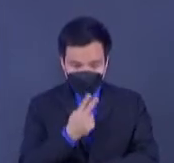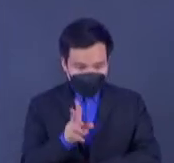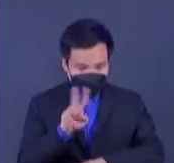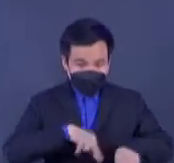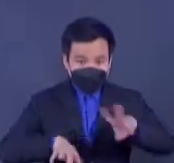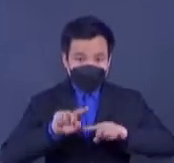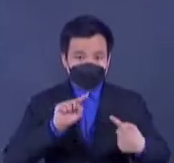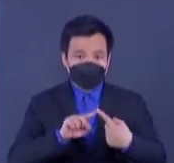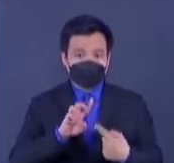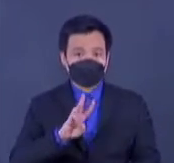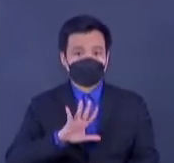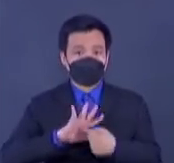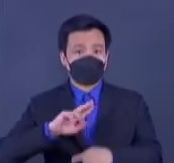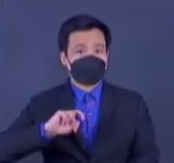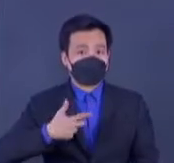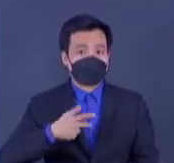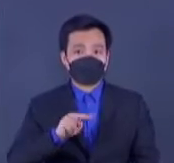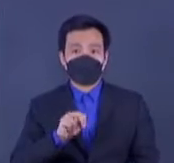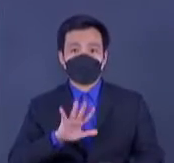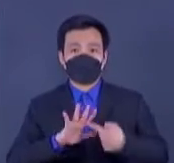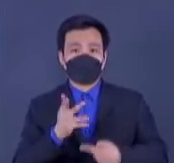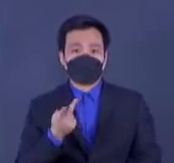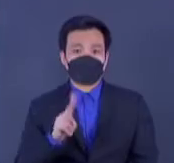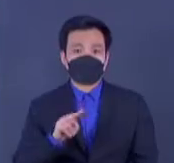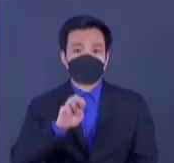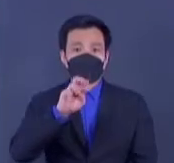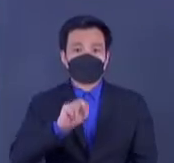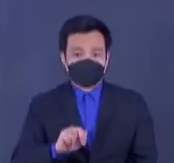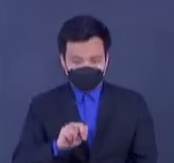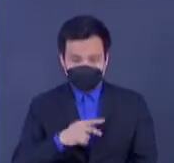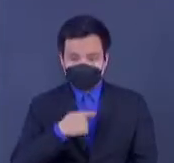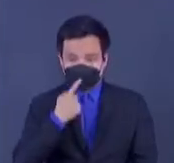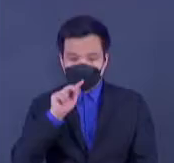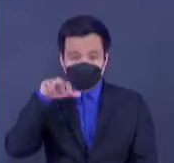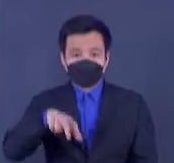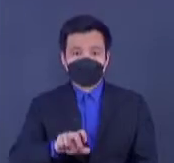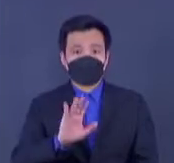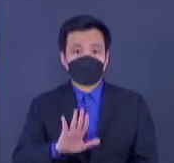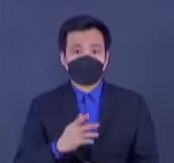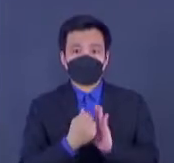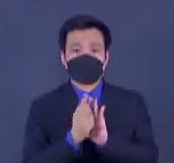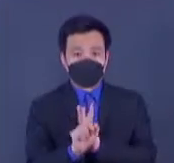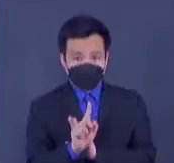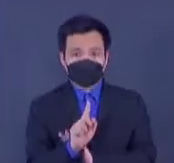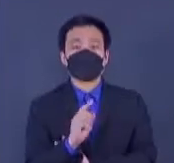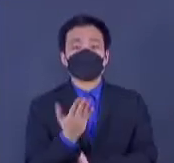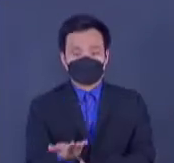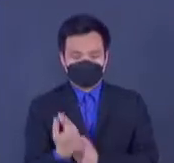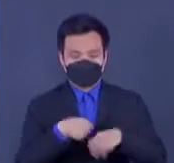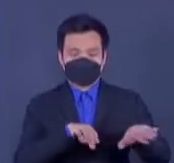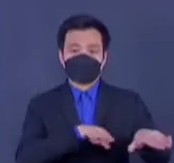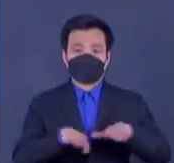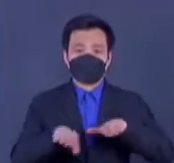ที่วังนาคินคำชะโนดบรรยากาศที่คำชะโนดวังนาคินจังหวัดอุดรธานีเจ้าหน้าที่ต่างก็เตรียมความพร้อมกันนะครับเ